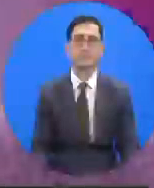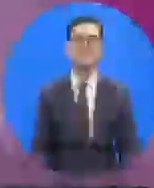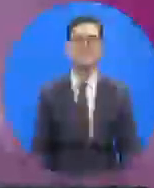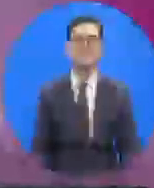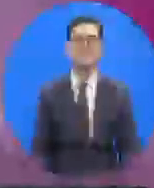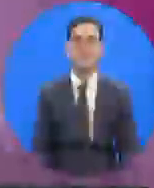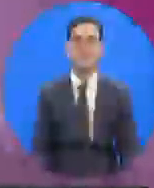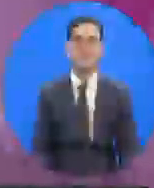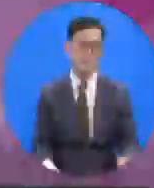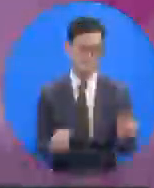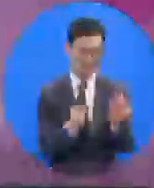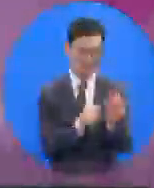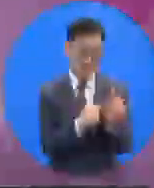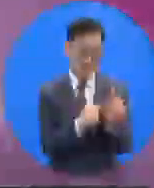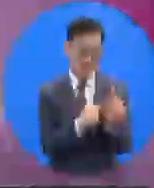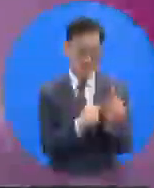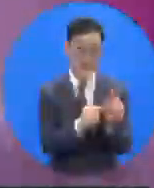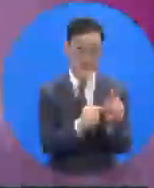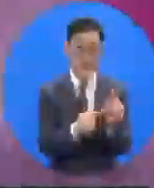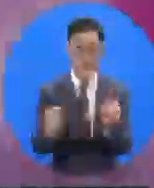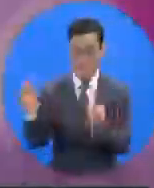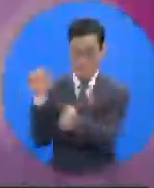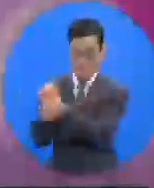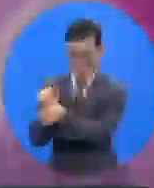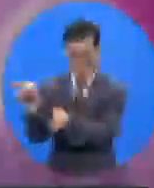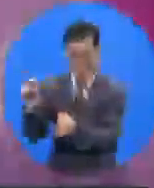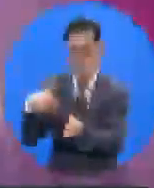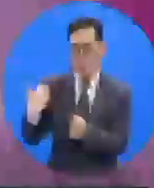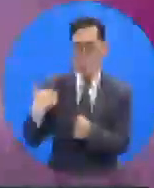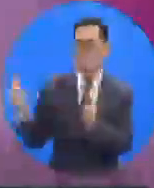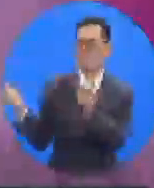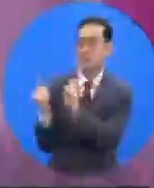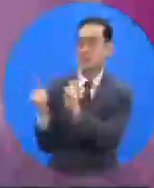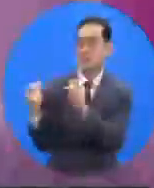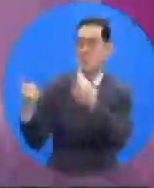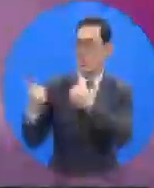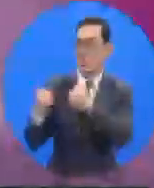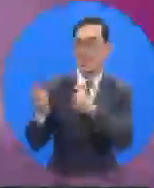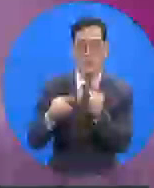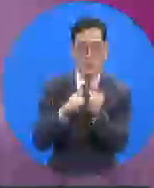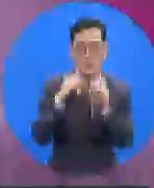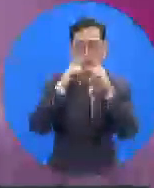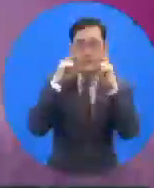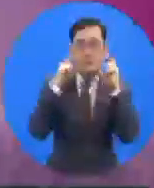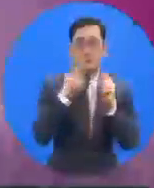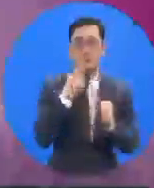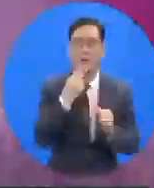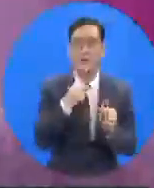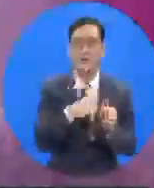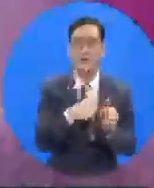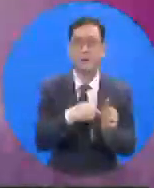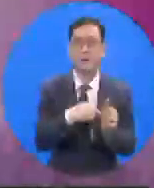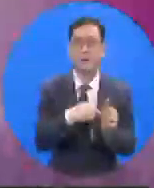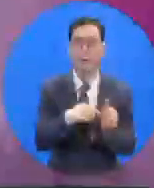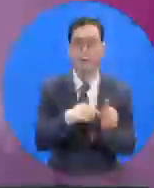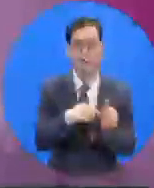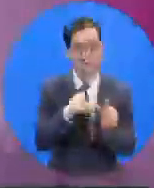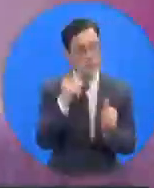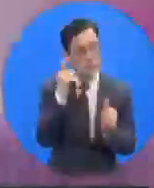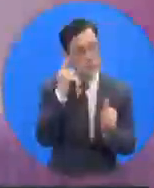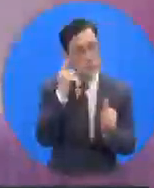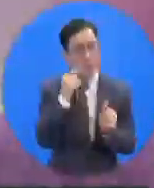물론 김강희 차관이 확진 참 줄 모르고 회의를 했지만 라스크라 슈터 왜 복지부 직원들은 마스크 할 수 있을까 특히